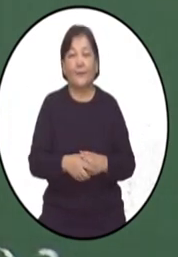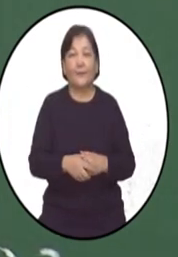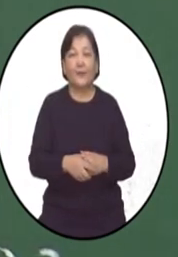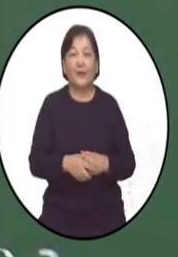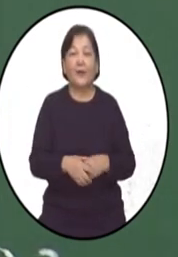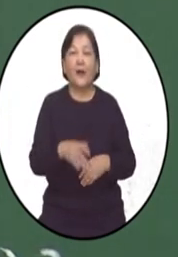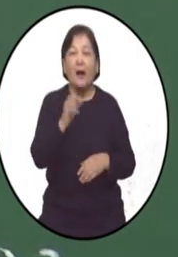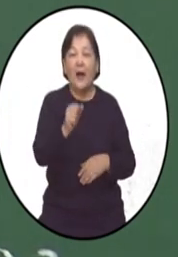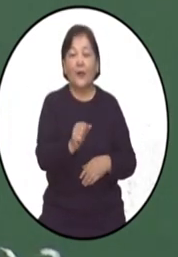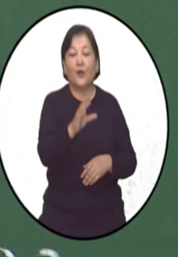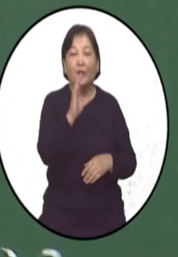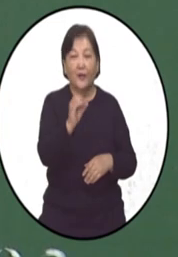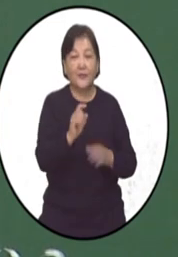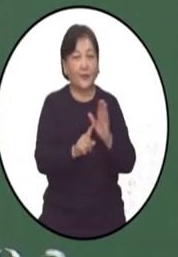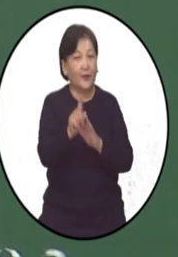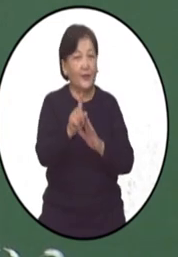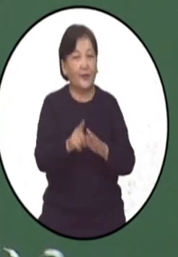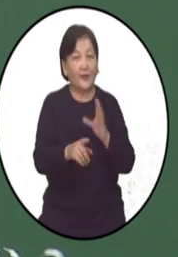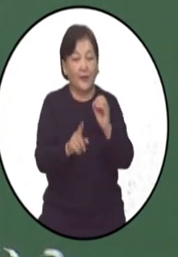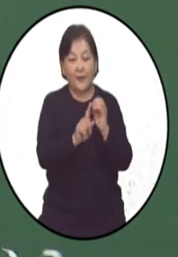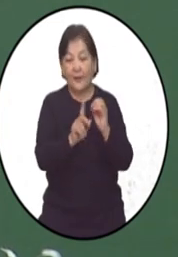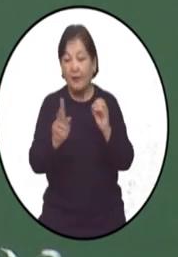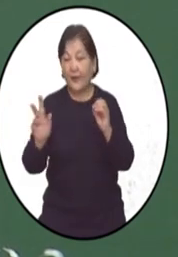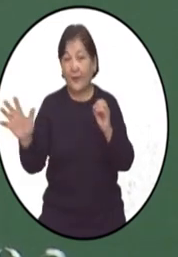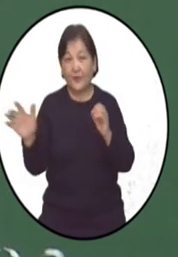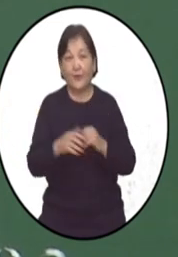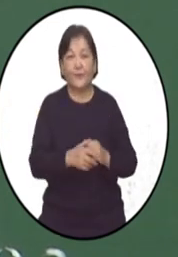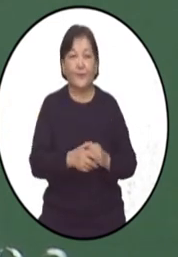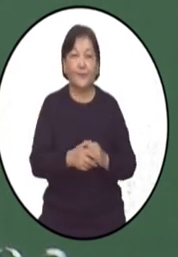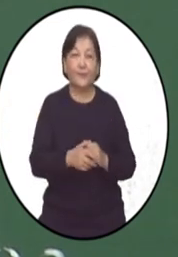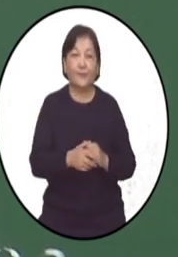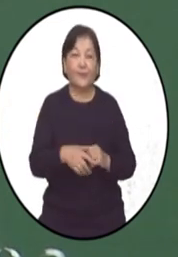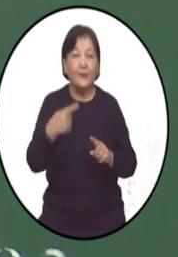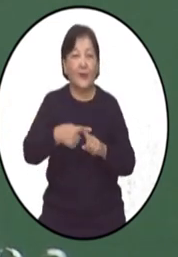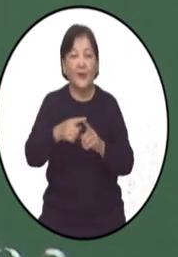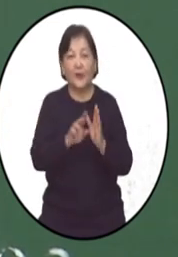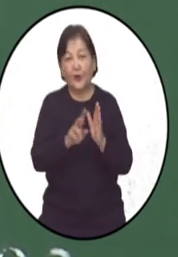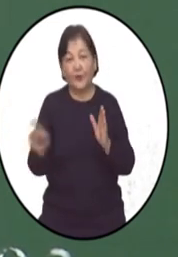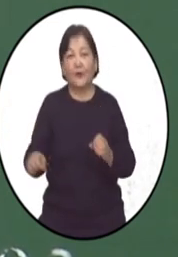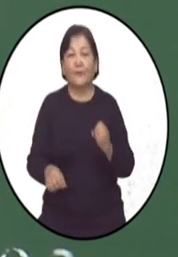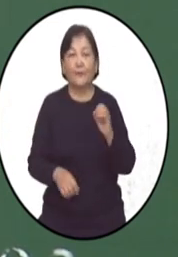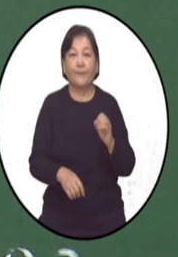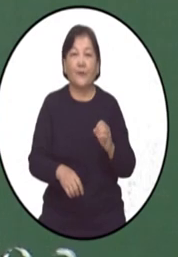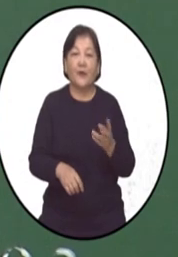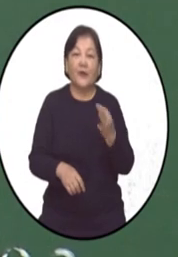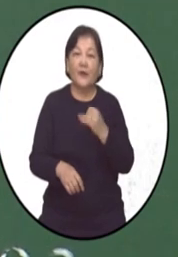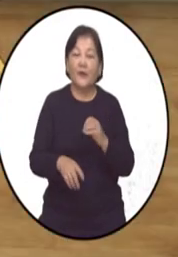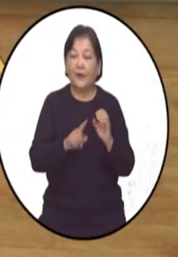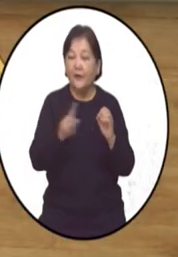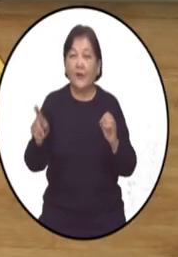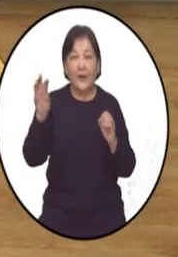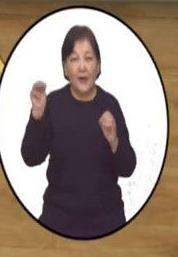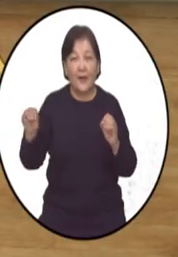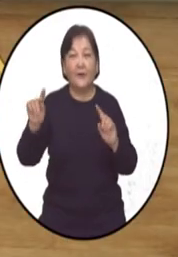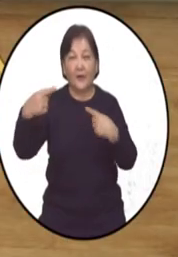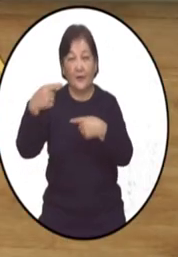тгээс эхлэнэ гэсэн үг. За тэгээд давтах үйлдэл хийгдэх болгонд нэг нэгээр нэмэгдээд яваад байна. Тоолоод. За тэгээд хэдийд ийм гэсэн тоо төгтөө